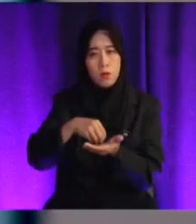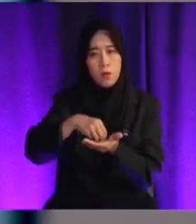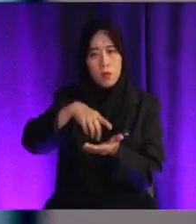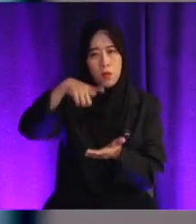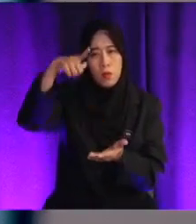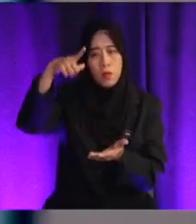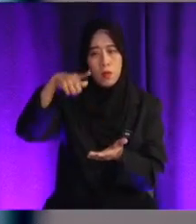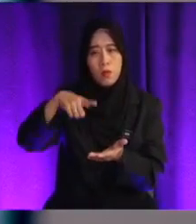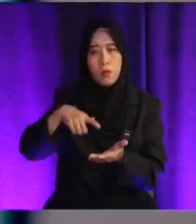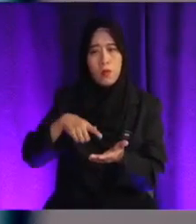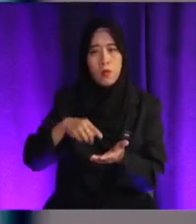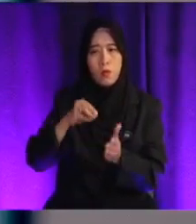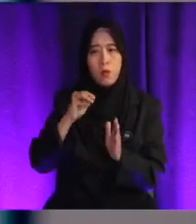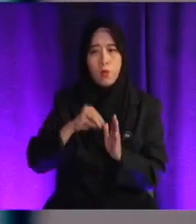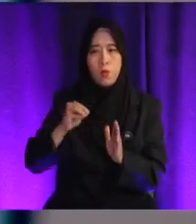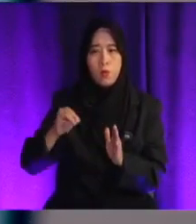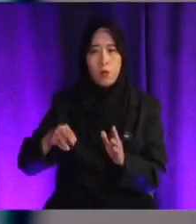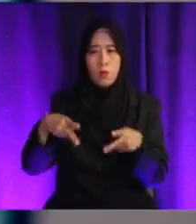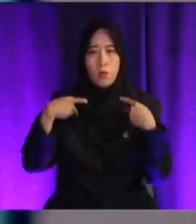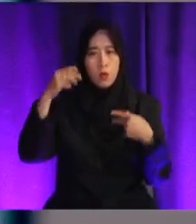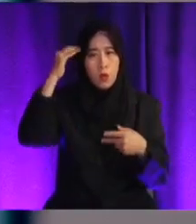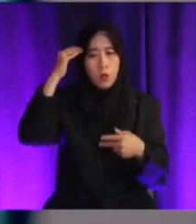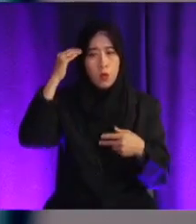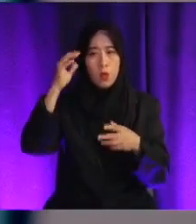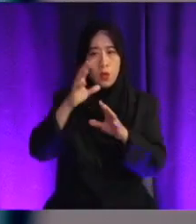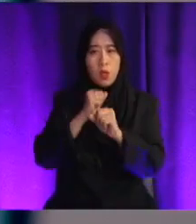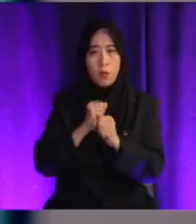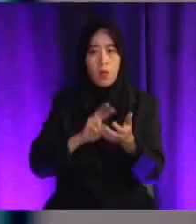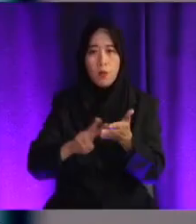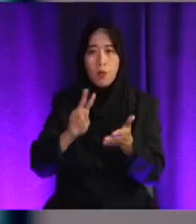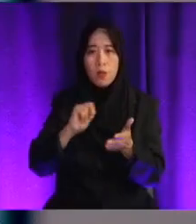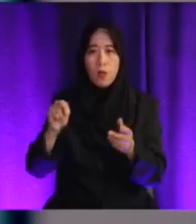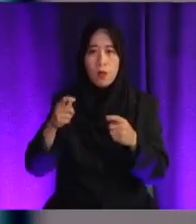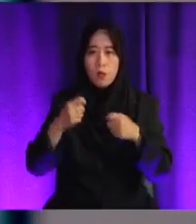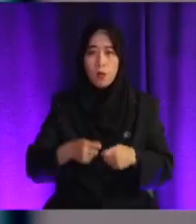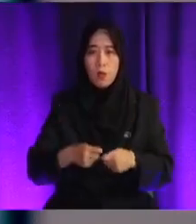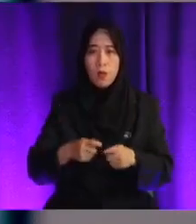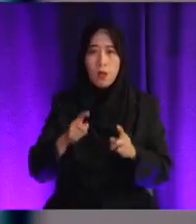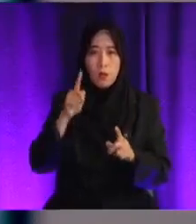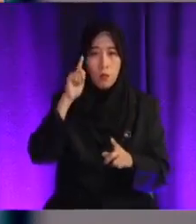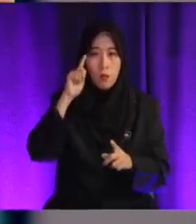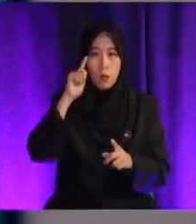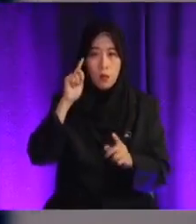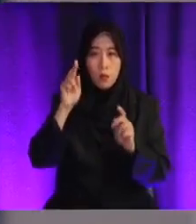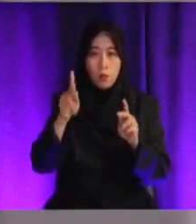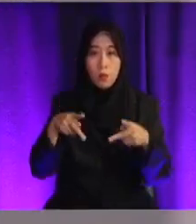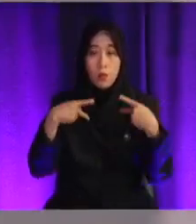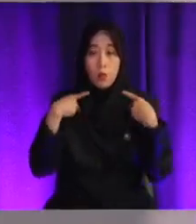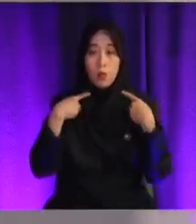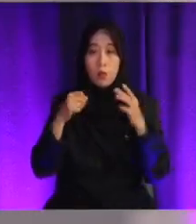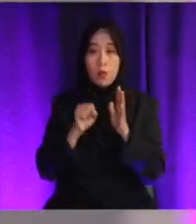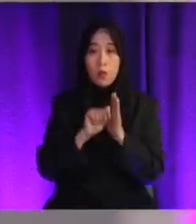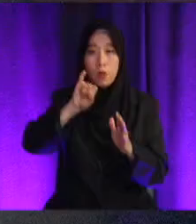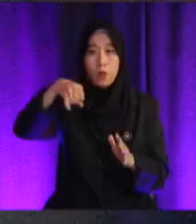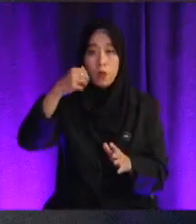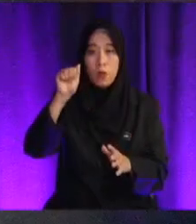Kat sini murid perlu tahu untuk mendapatkan bacaan yang tepat, mata perlu sejajar dengan meter pelbagai. Okey, jadi cara Akmal ni